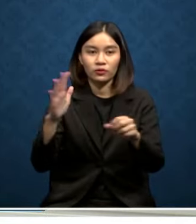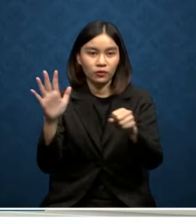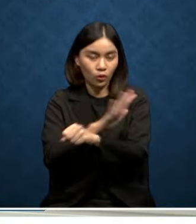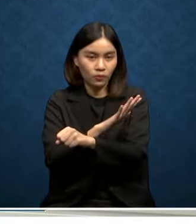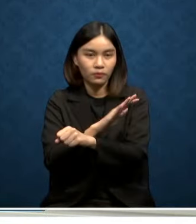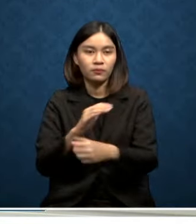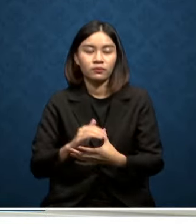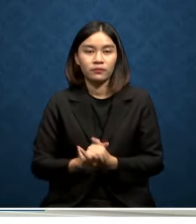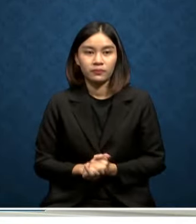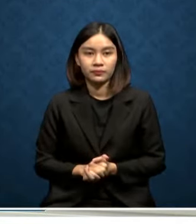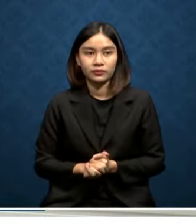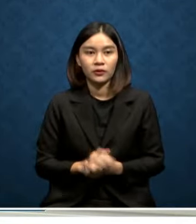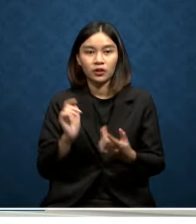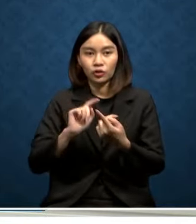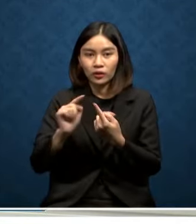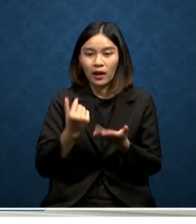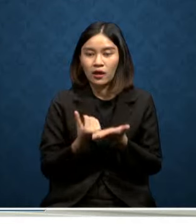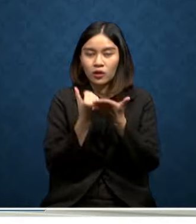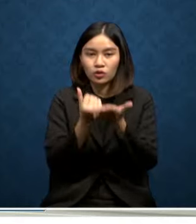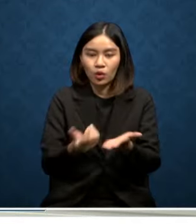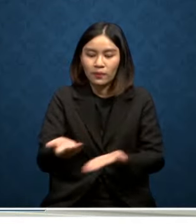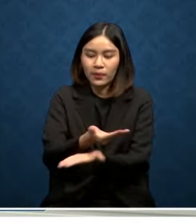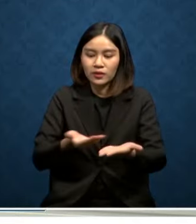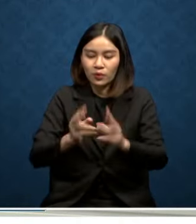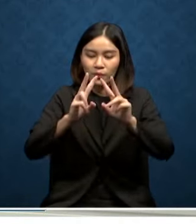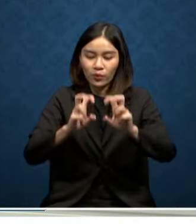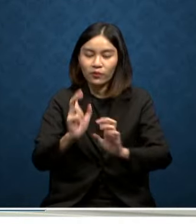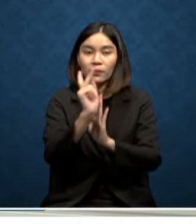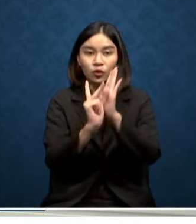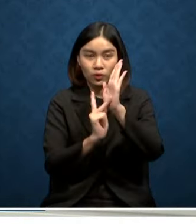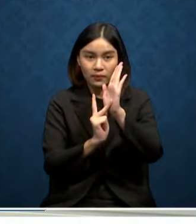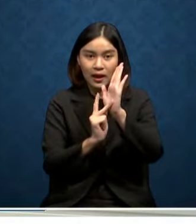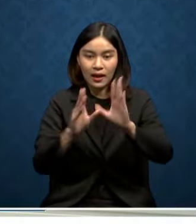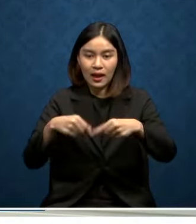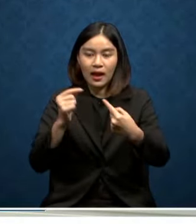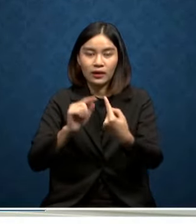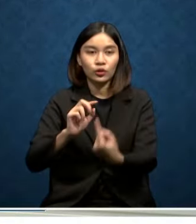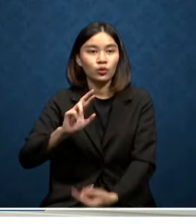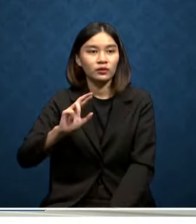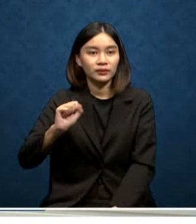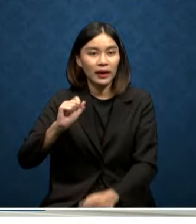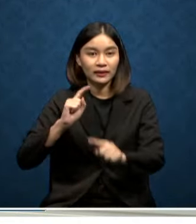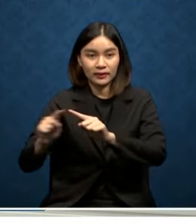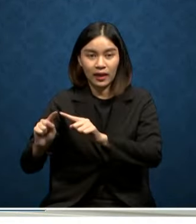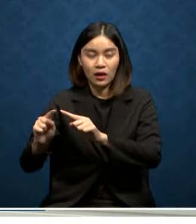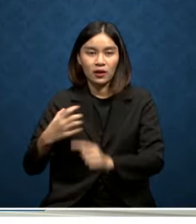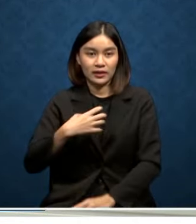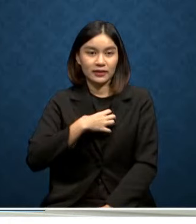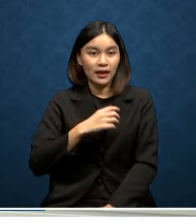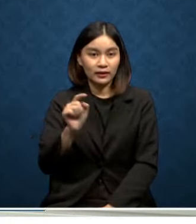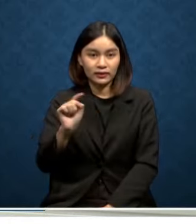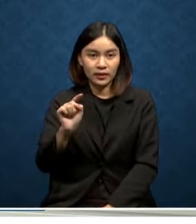ครบถ้วนในการช่วยกลั่นกรองกฎบัตรกฎหมายให้กับสภาล่างผมอยาก